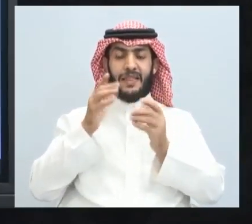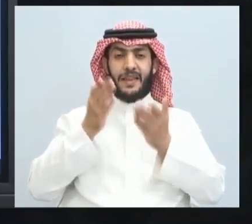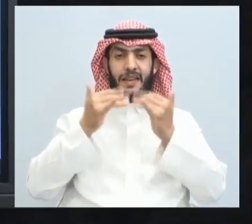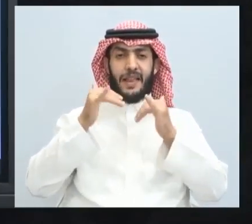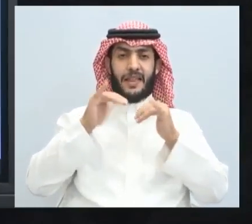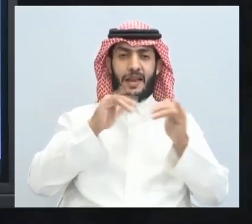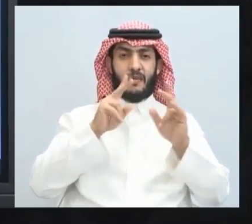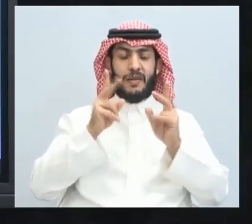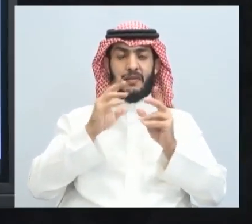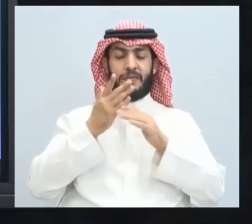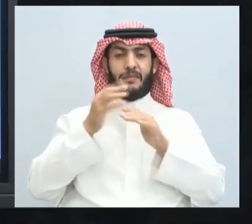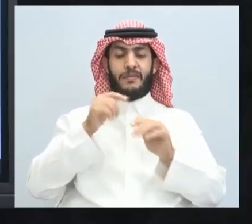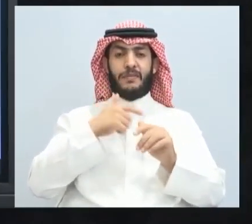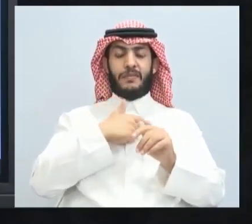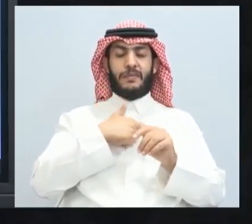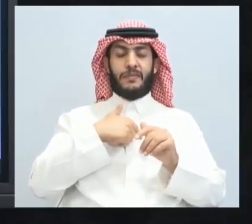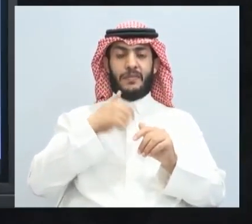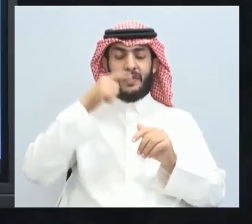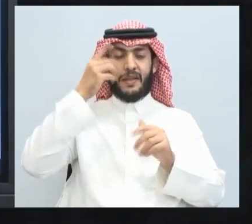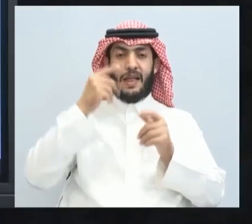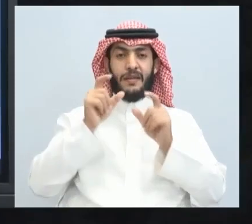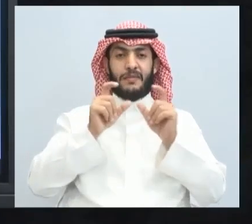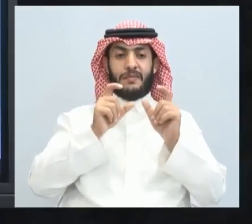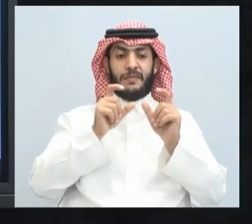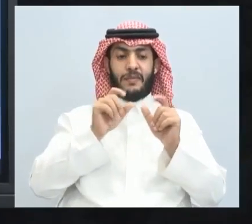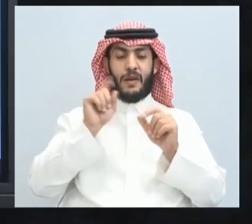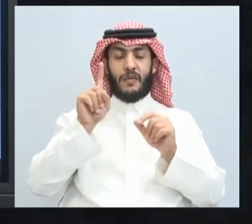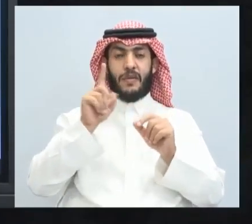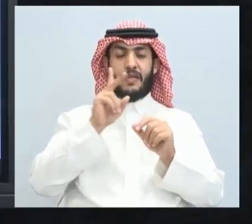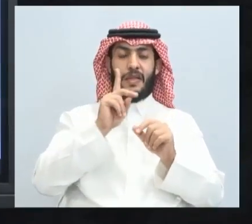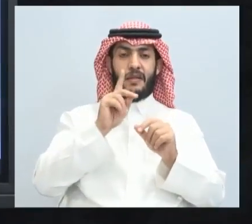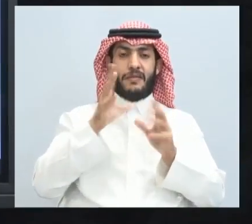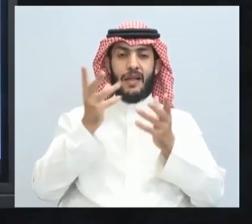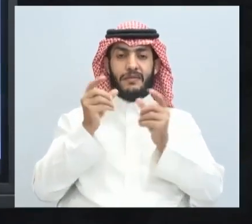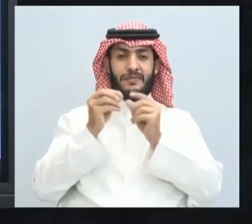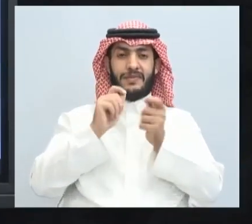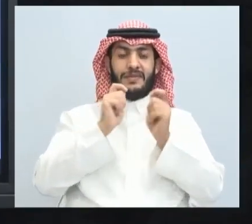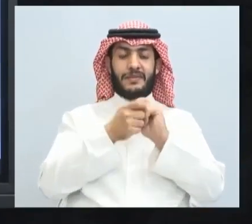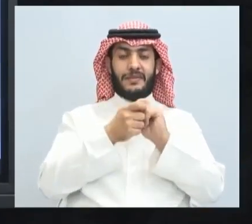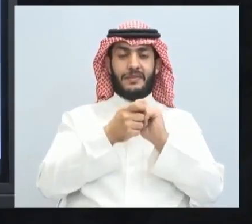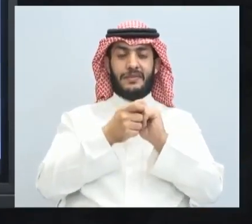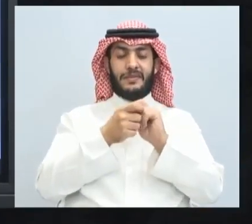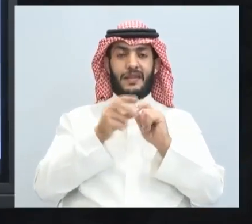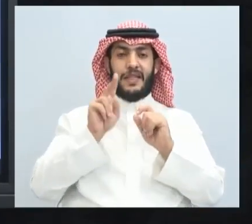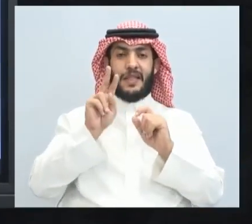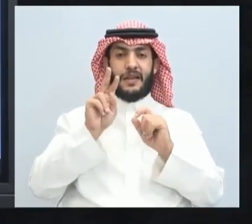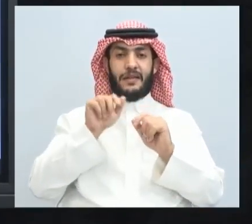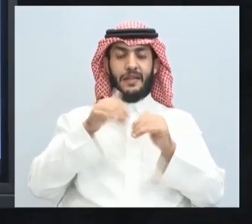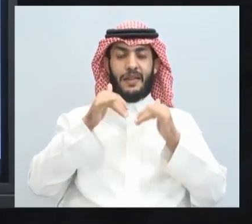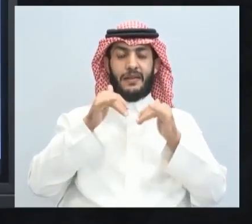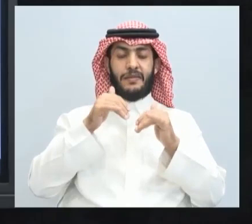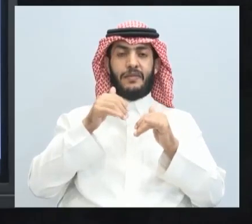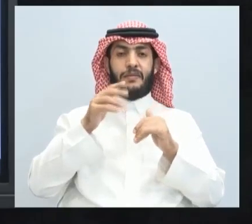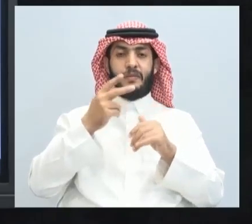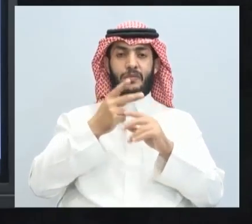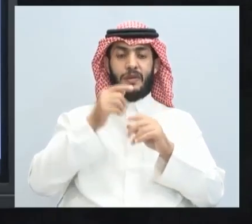فبالتالي زي ما قلنا احنا اذا كان عندنا عدد نعوضه في الداله الاولى ثم الناتج ناخذه ونعوض في الداله الثانيه بهذه الصوره